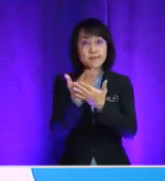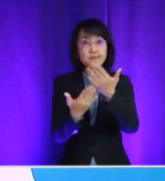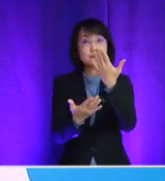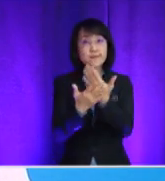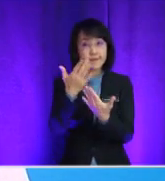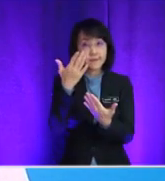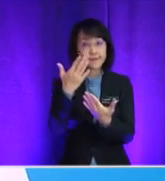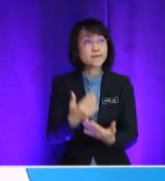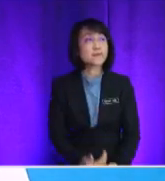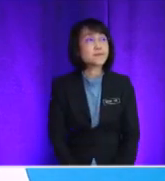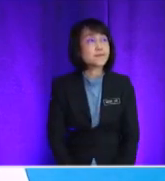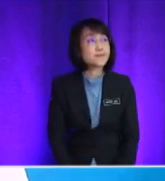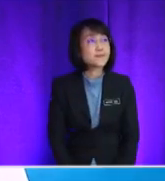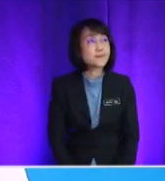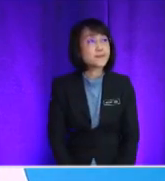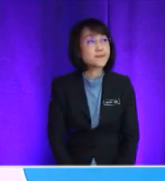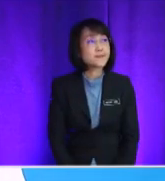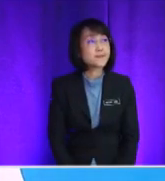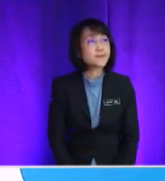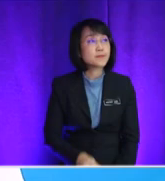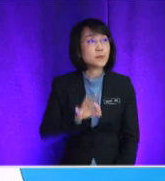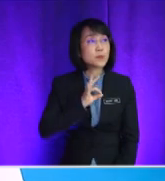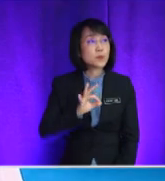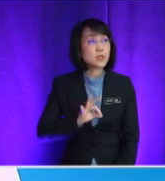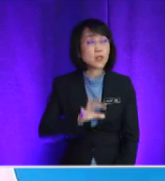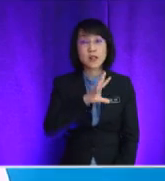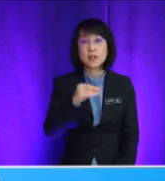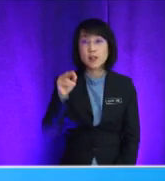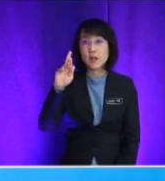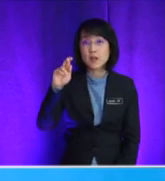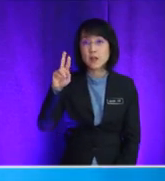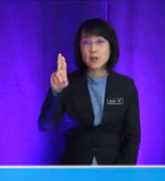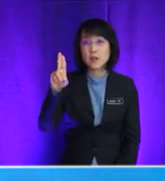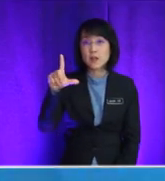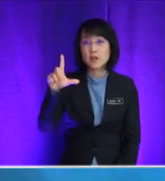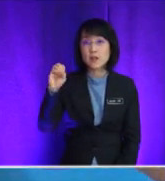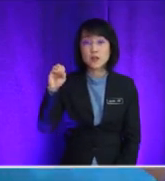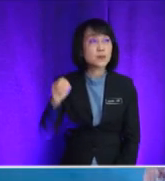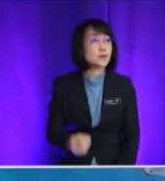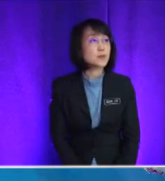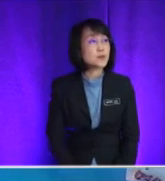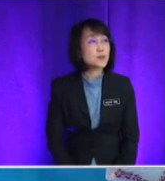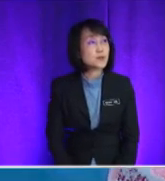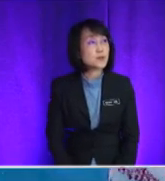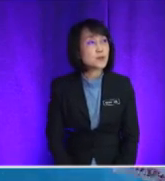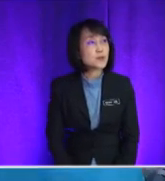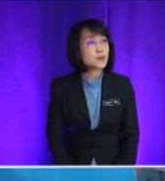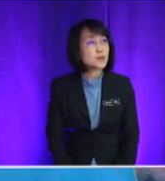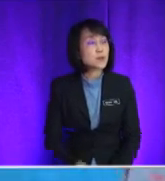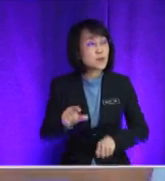tangan oke hutang dan dulu kalau kita tengok buta dan ulo ini gunakan